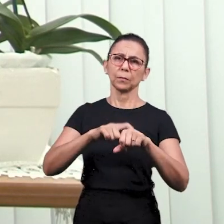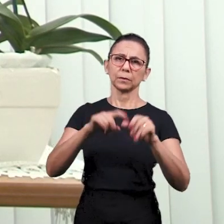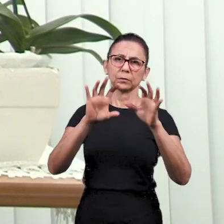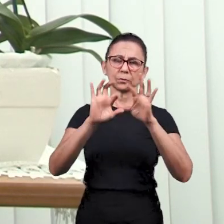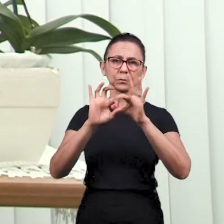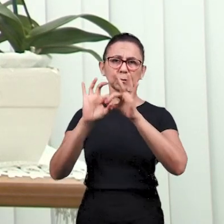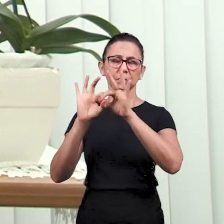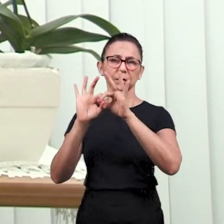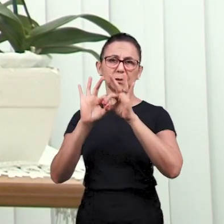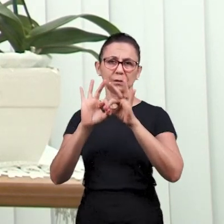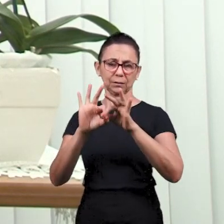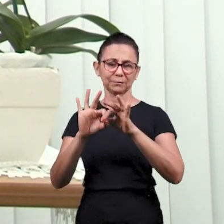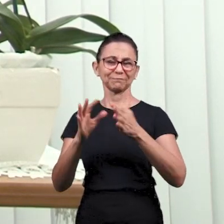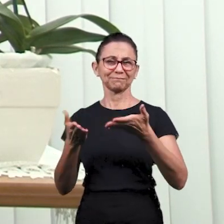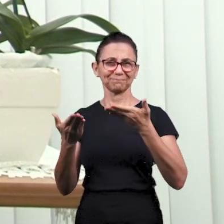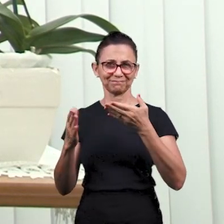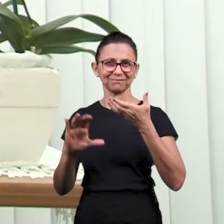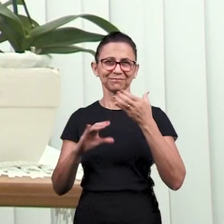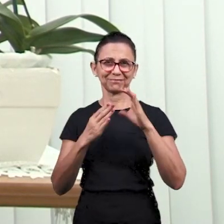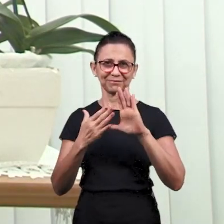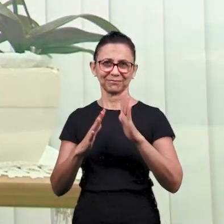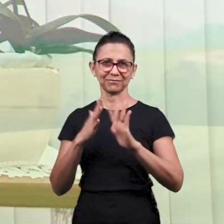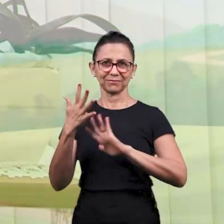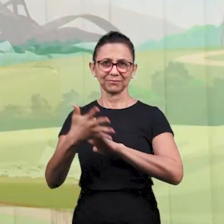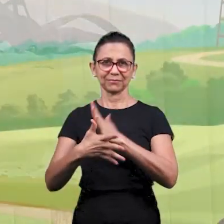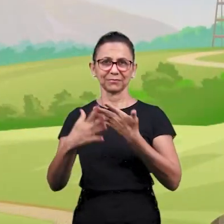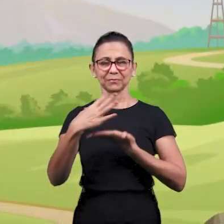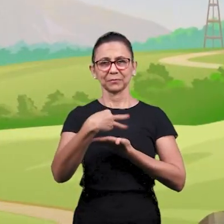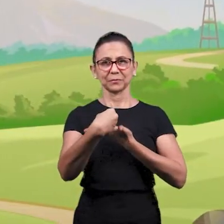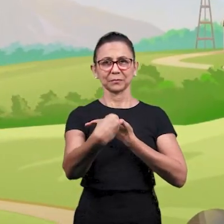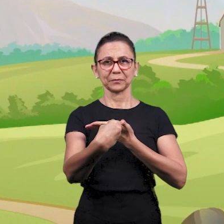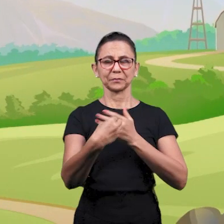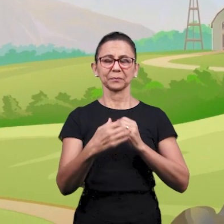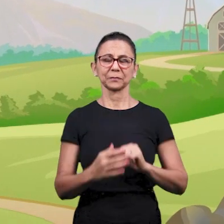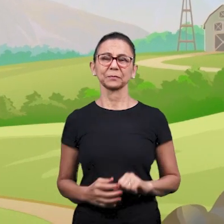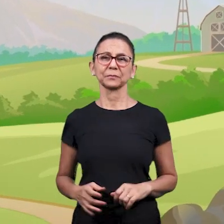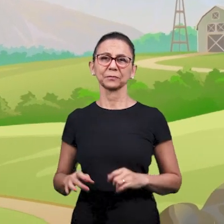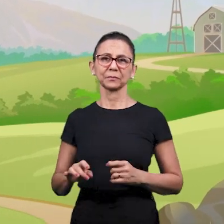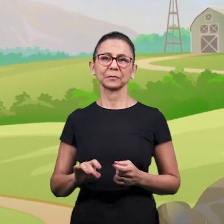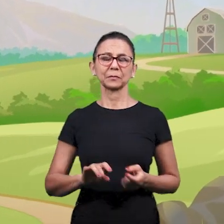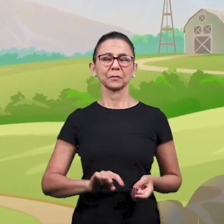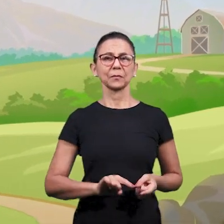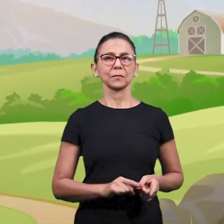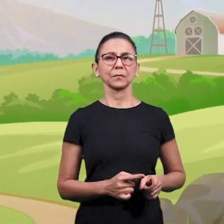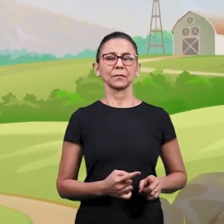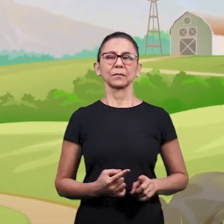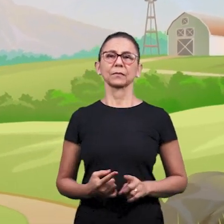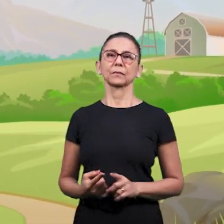Это момент общения, близости с Господом. Пойте Господу.